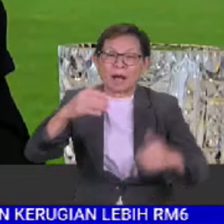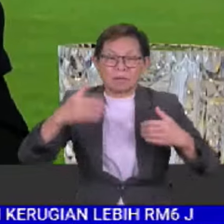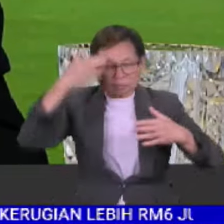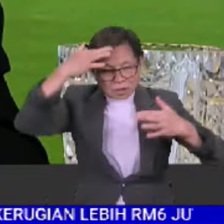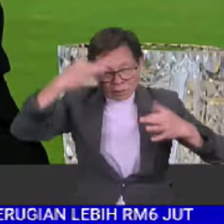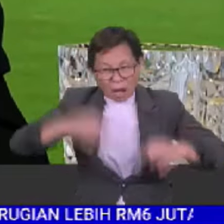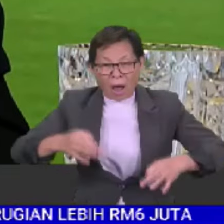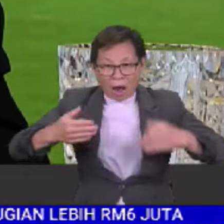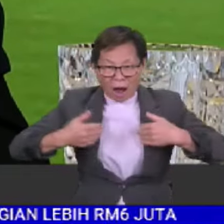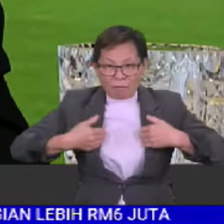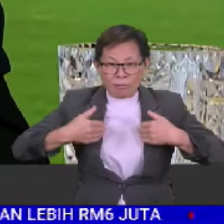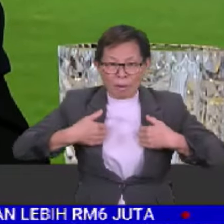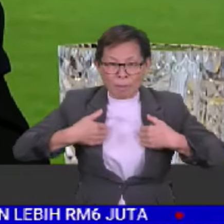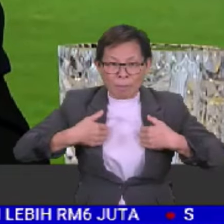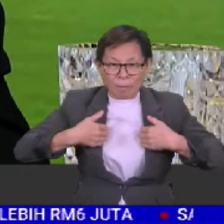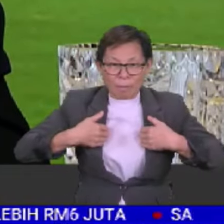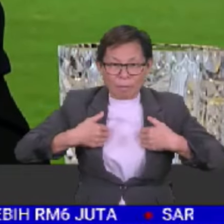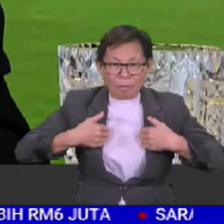in our